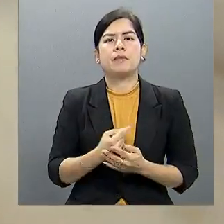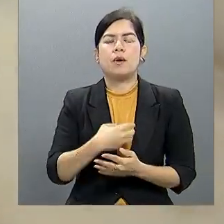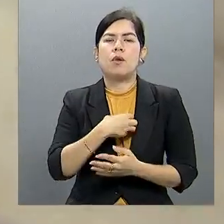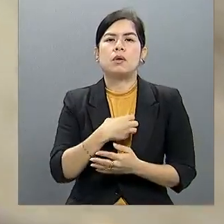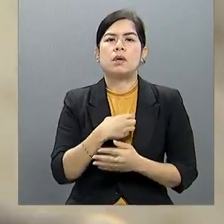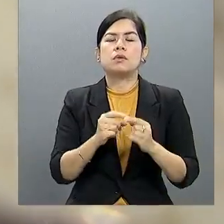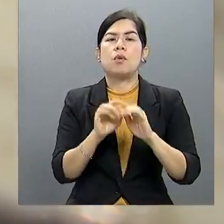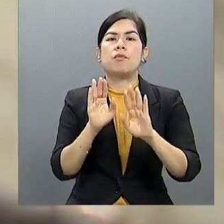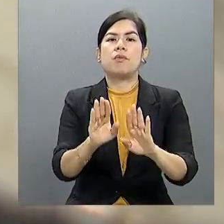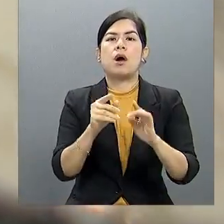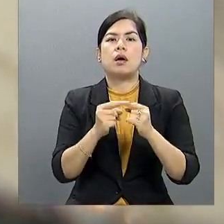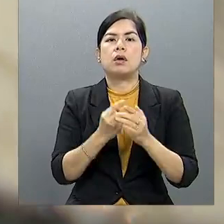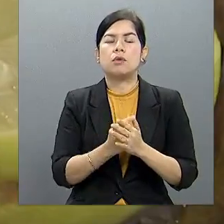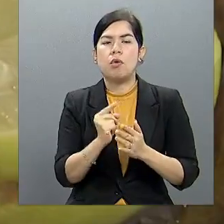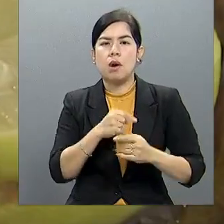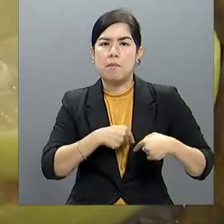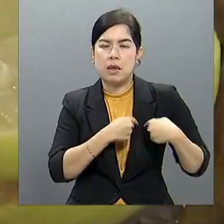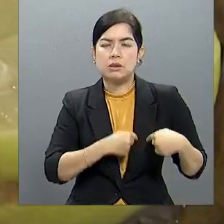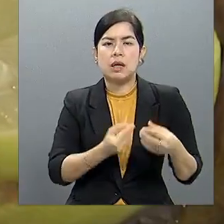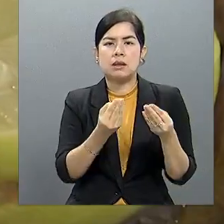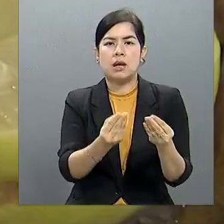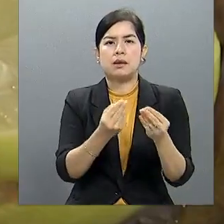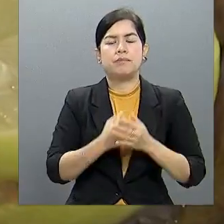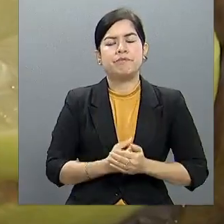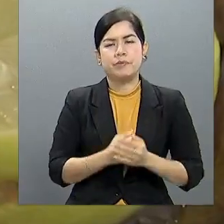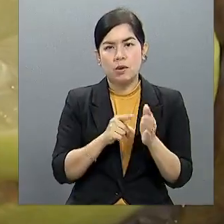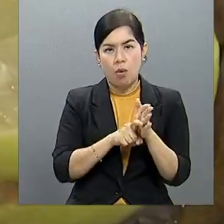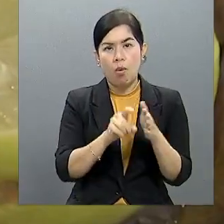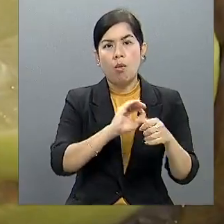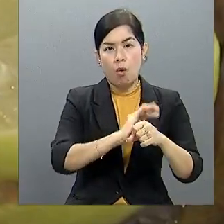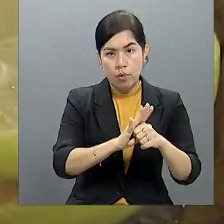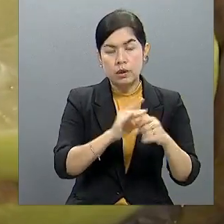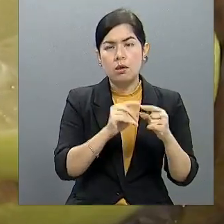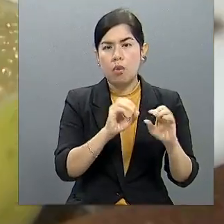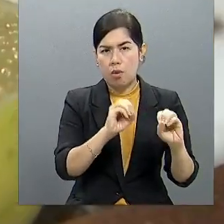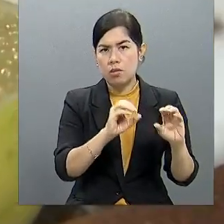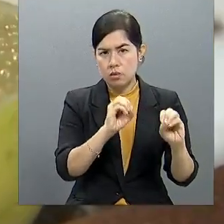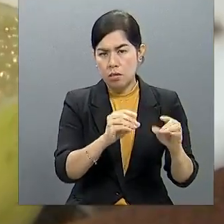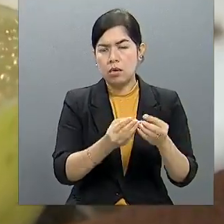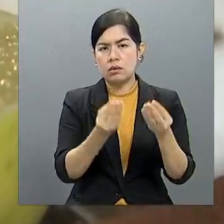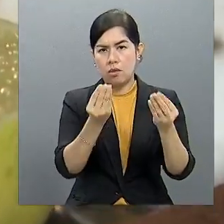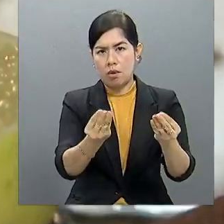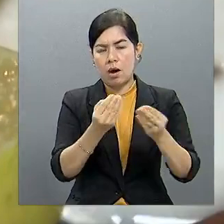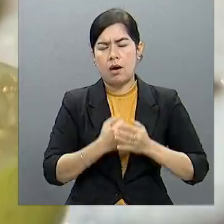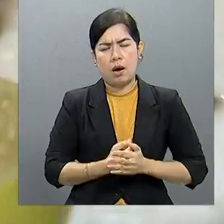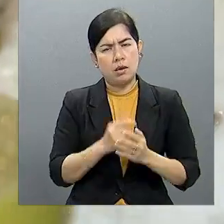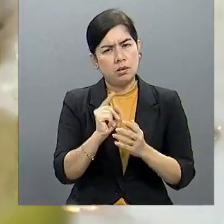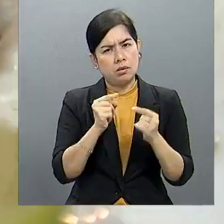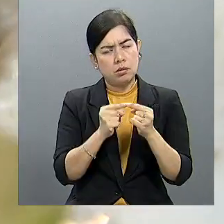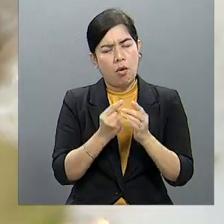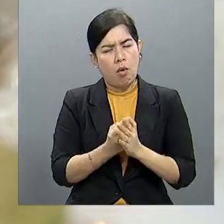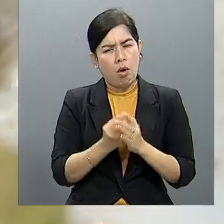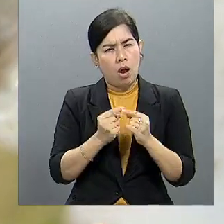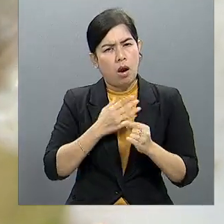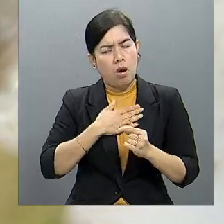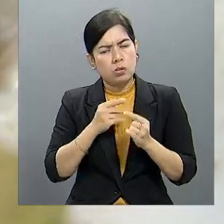เราCOVID-19 positioned สอนเราห ๆ อย่างและก็เป็ชบดive ๆ อย่างที่ คนไม่เคยทำอะไรก็กรบมาทำสทไม